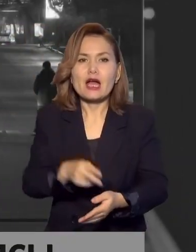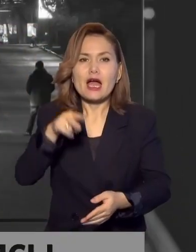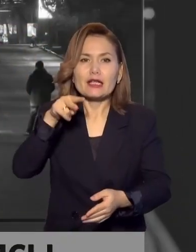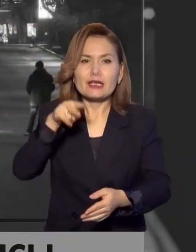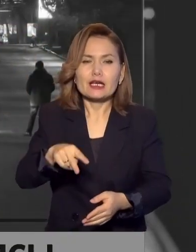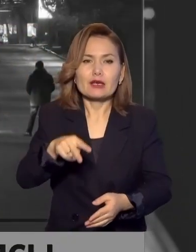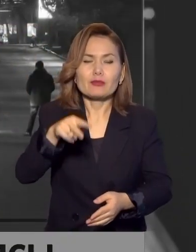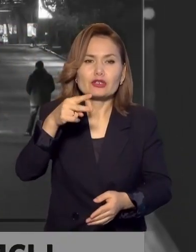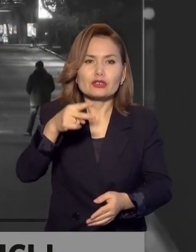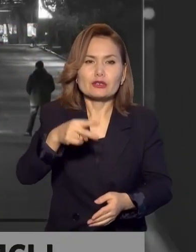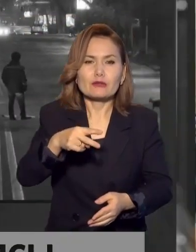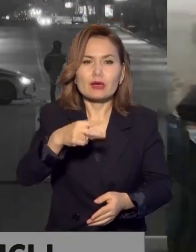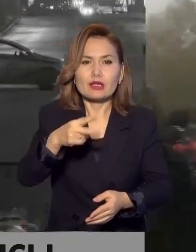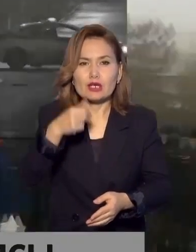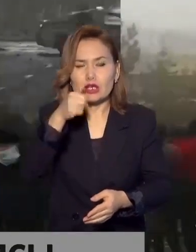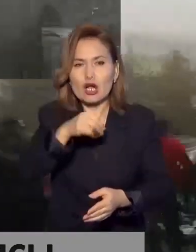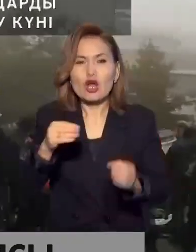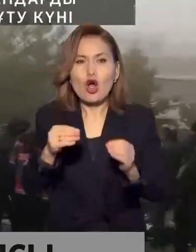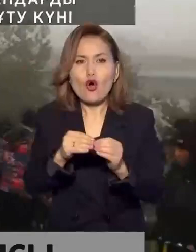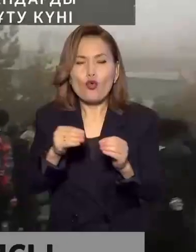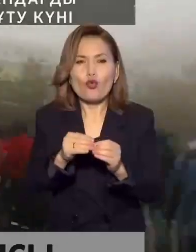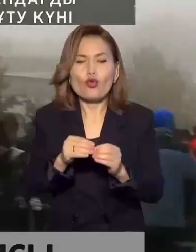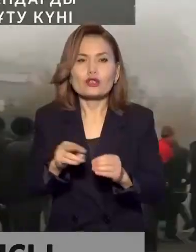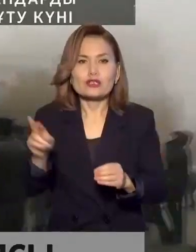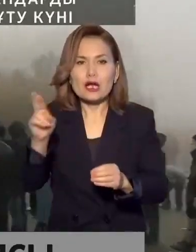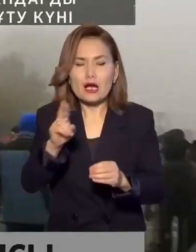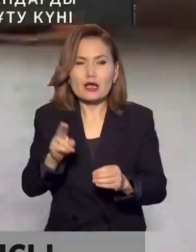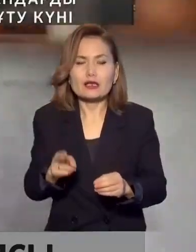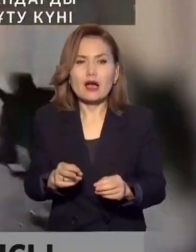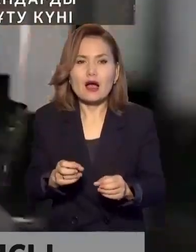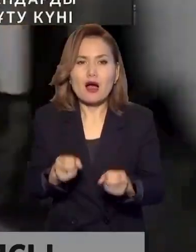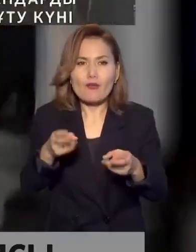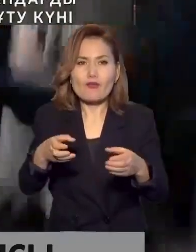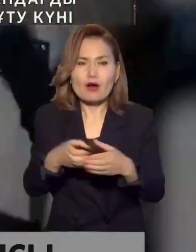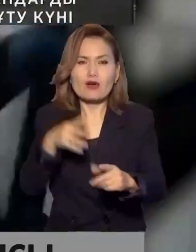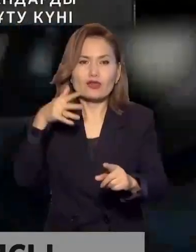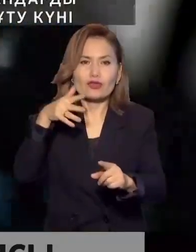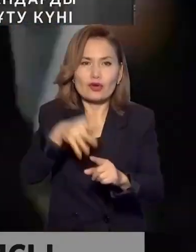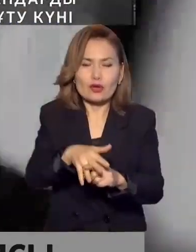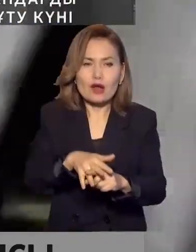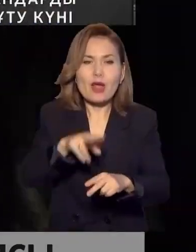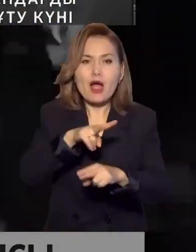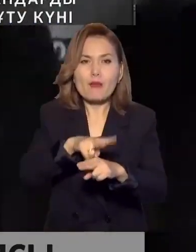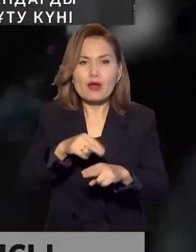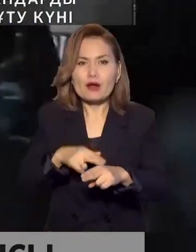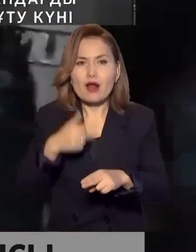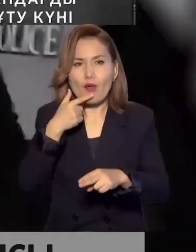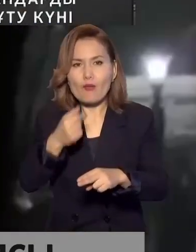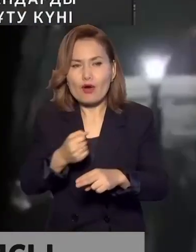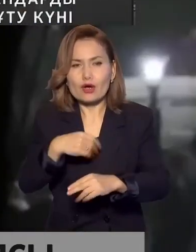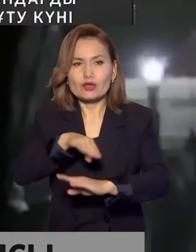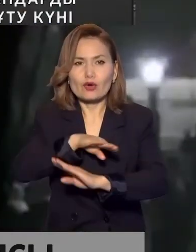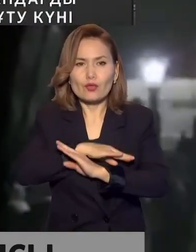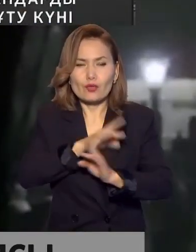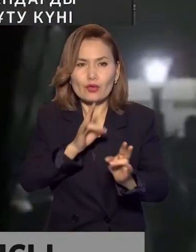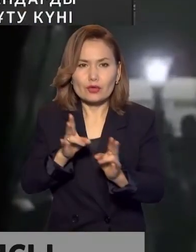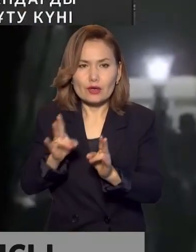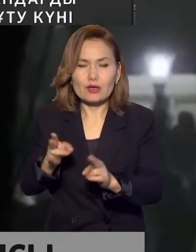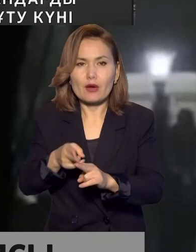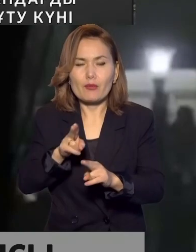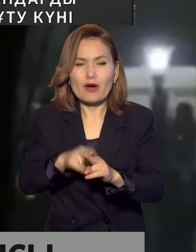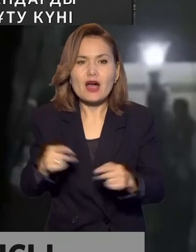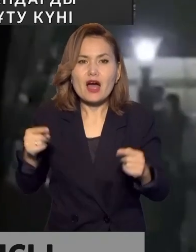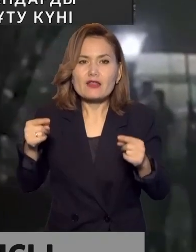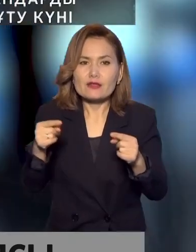2022 жыл 10-шы қаңтар. Ланкестердің қолынан қарапайым қазақстандықтарда құқық қорғау қызметкерлерде қаза тапты. Олардың